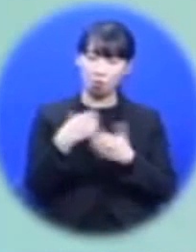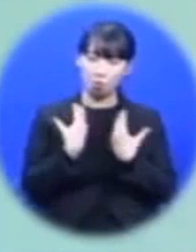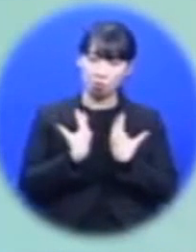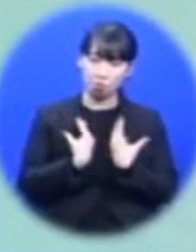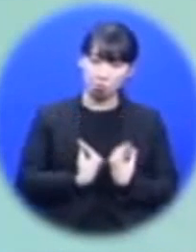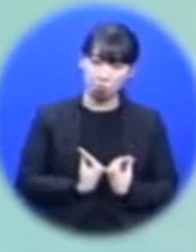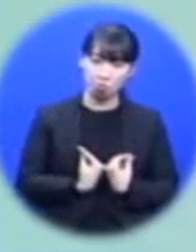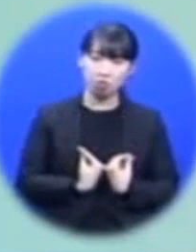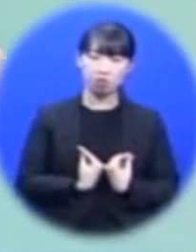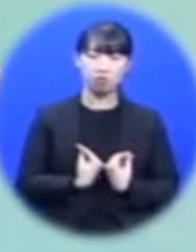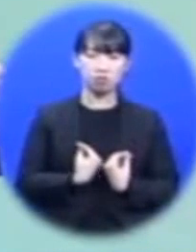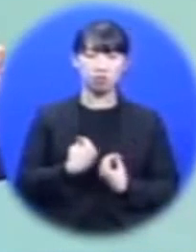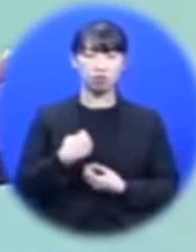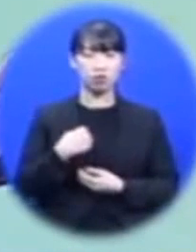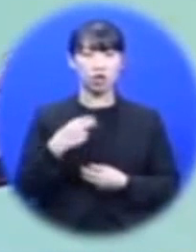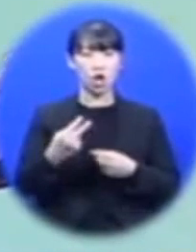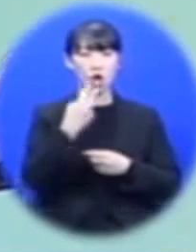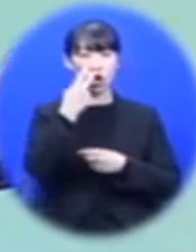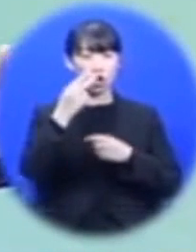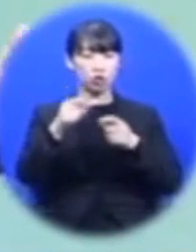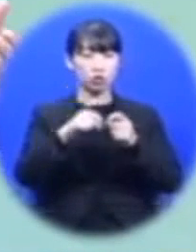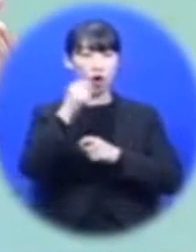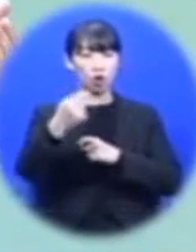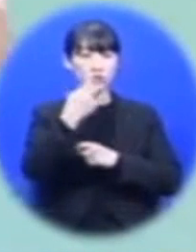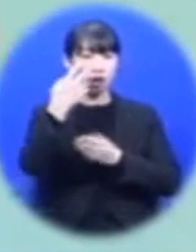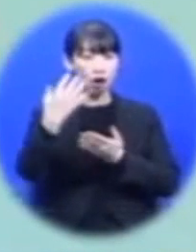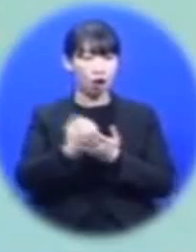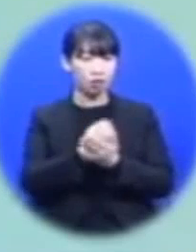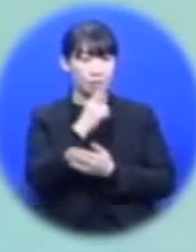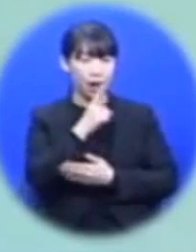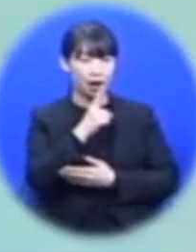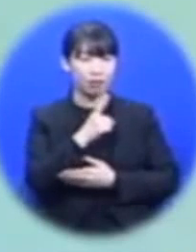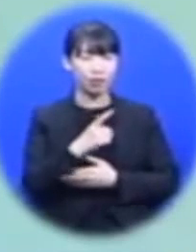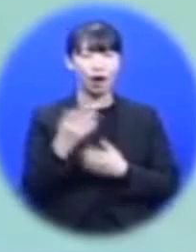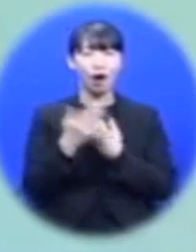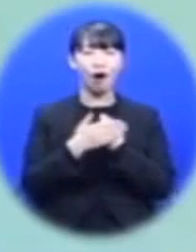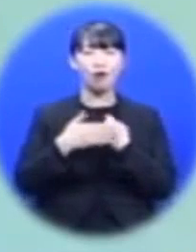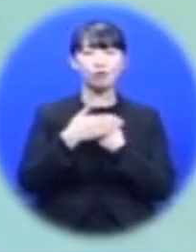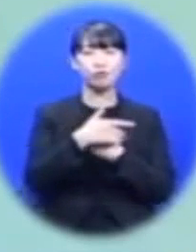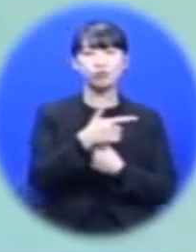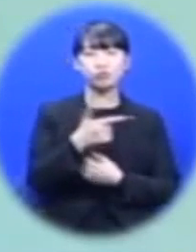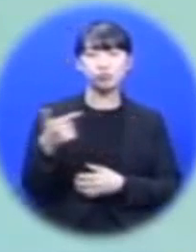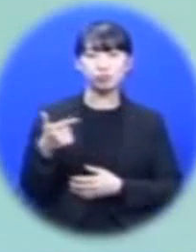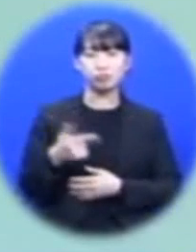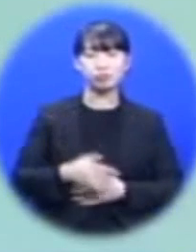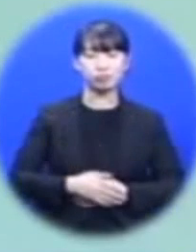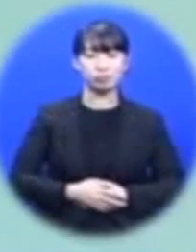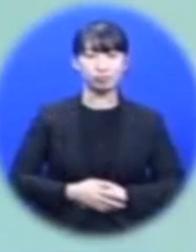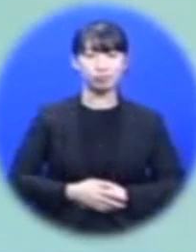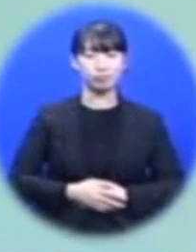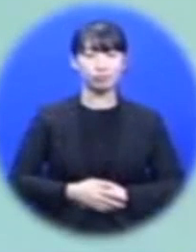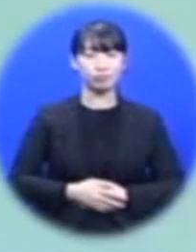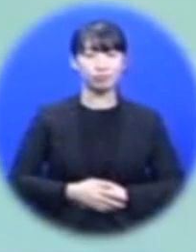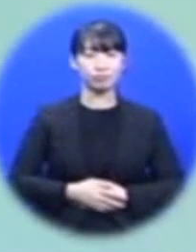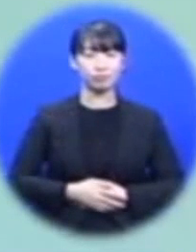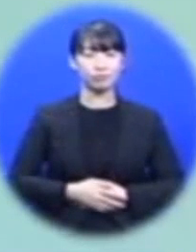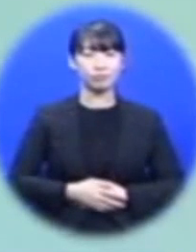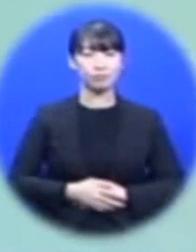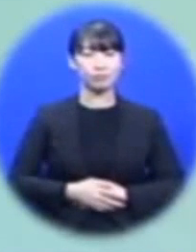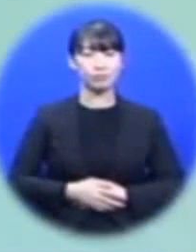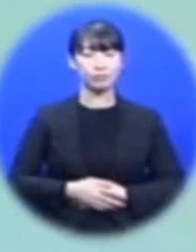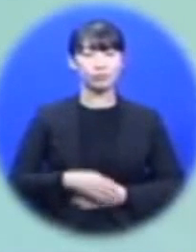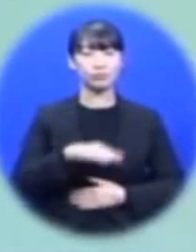어지다 영생을 가졌다고 하는 말에는 다들 그렇게 은혜롭게 받아들였어 이게 우리들이 가지고 있는